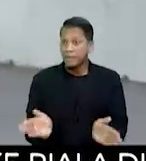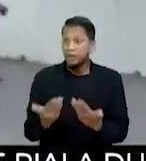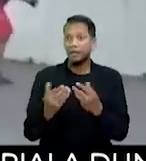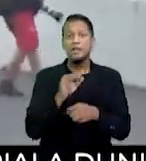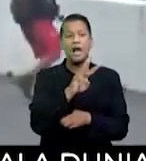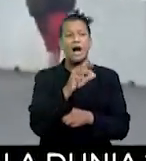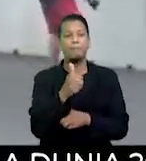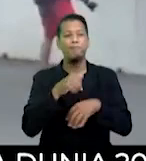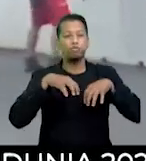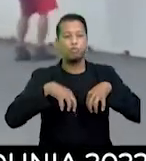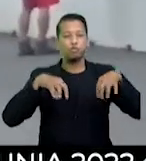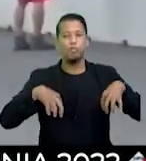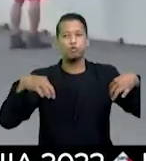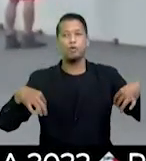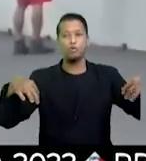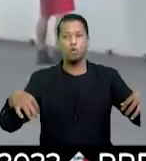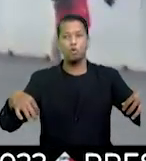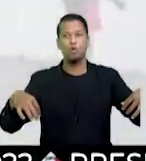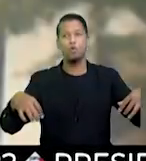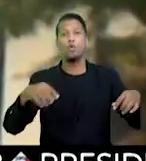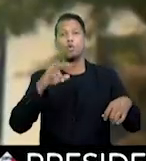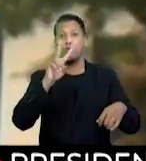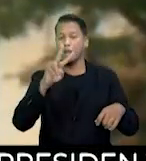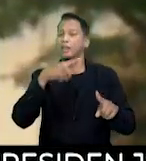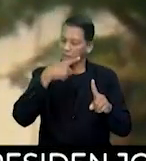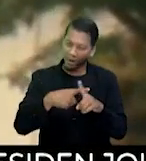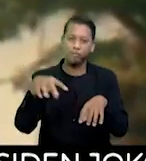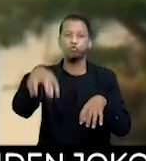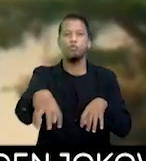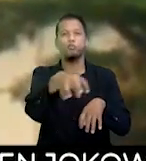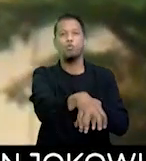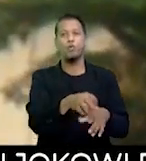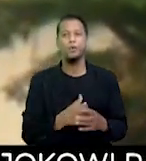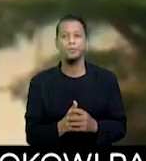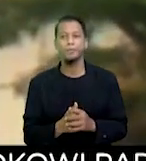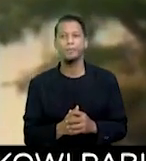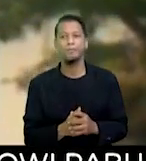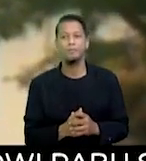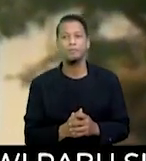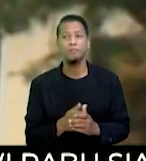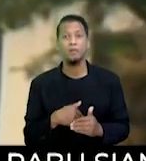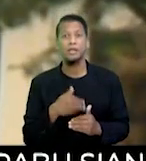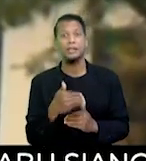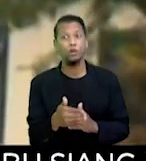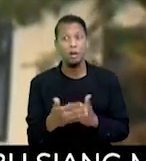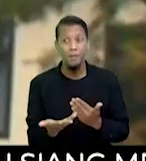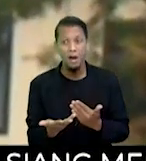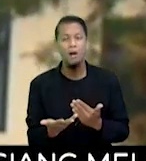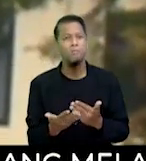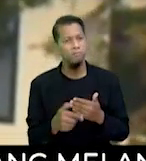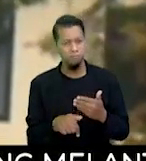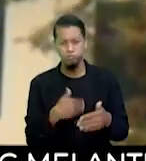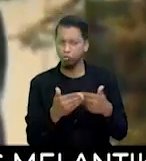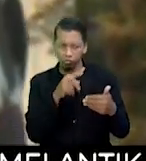serta 2 pos di setiap polres. Personel sudah melakukan proses pengamanan, baik dari aspek pengamanan